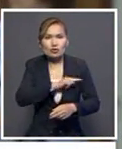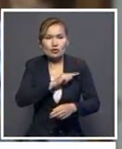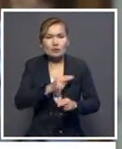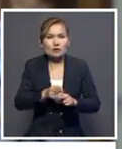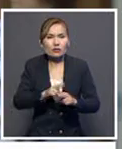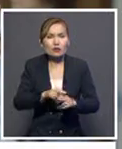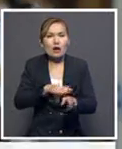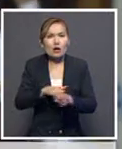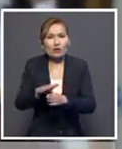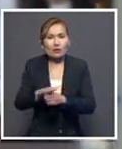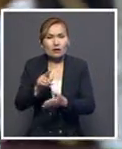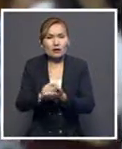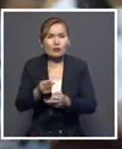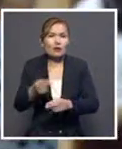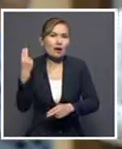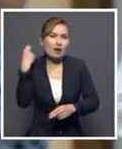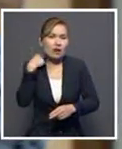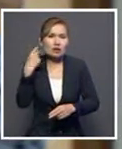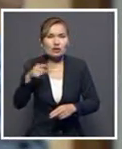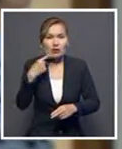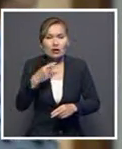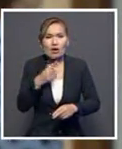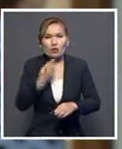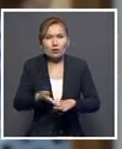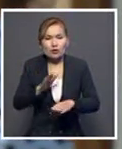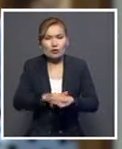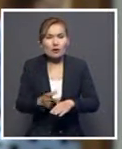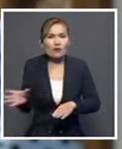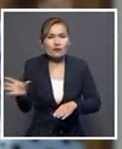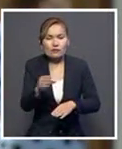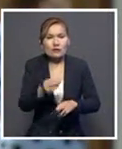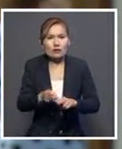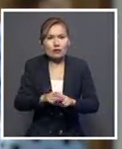қалай үйреніп, ол және ол пәнді балаға қалай бермек? Сондықтан да бұл жағында сараптау қажет.